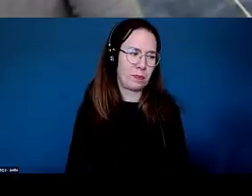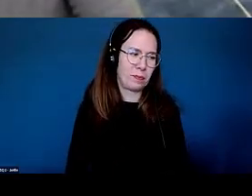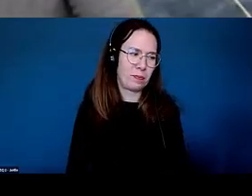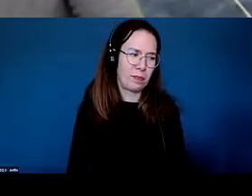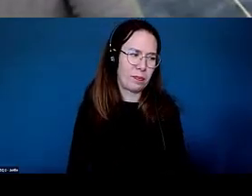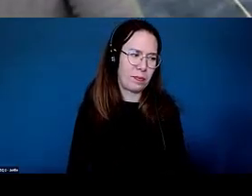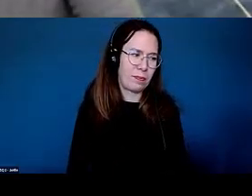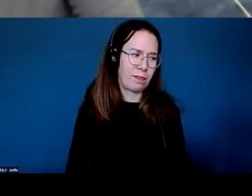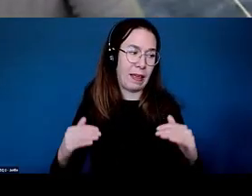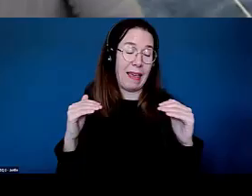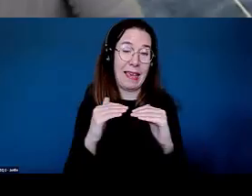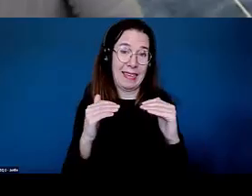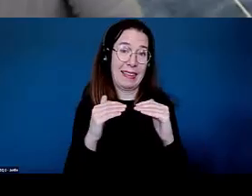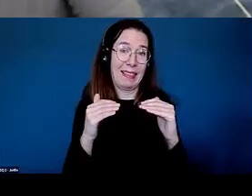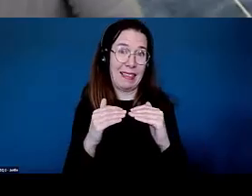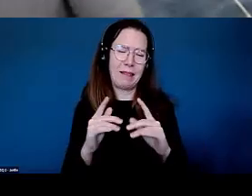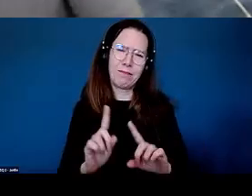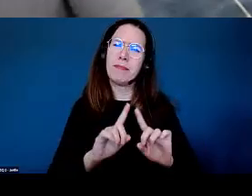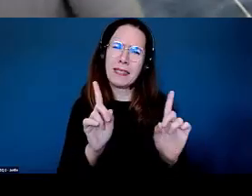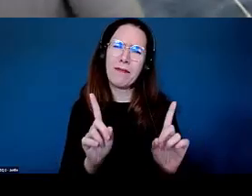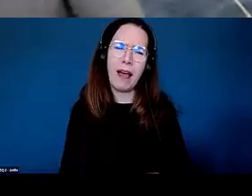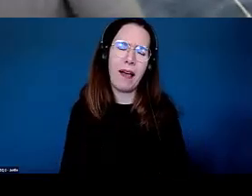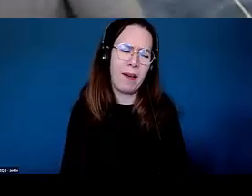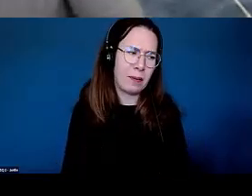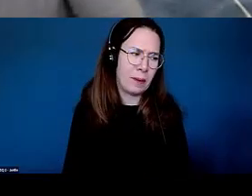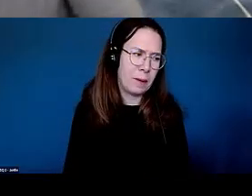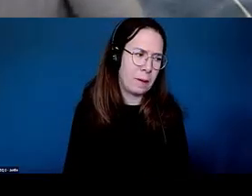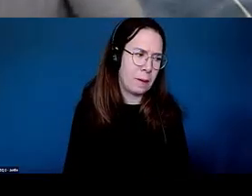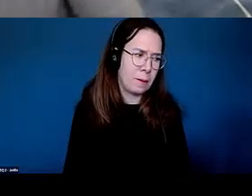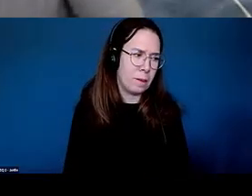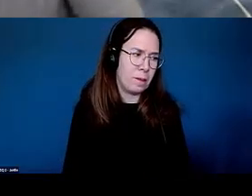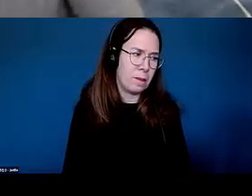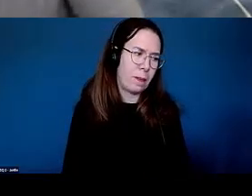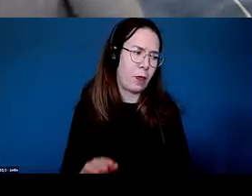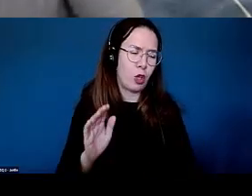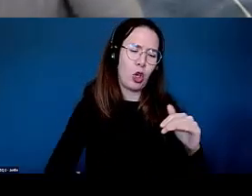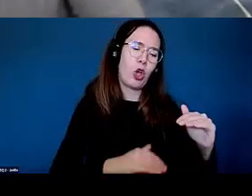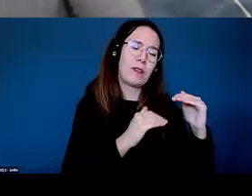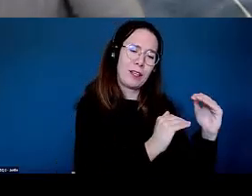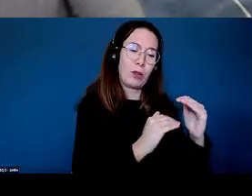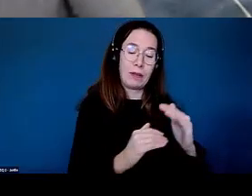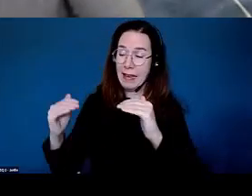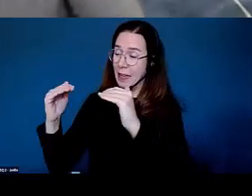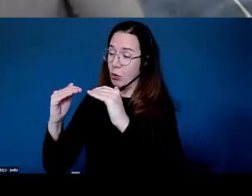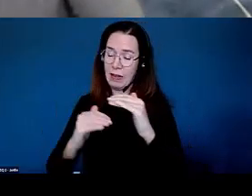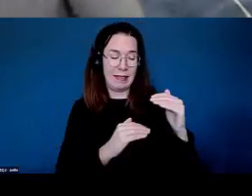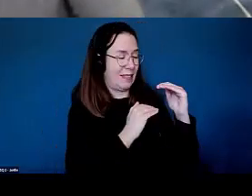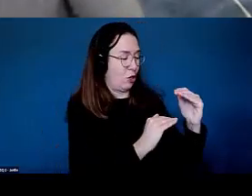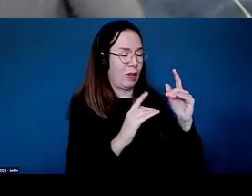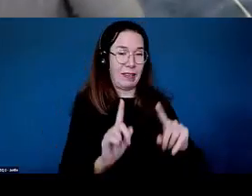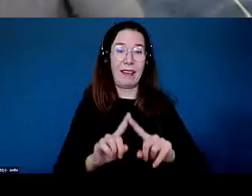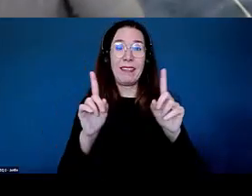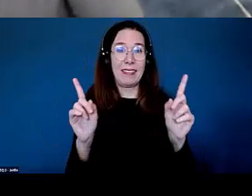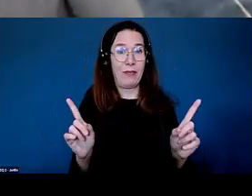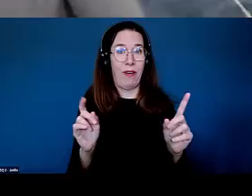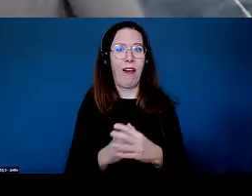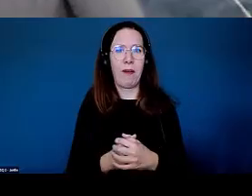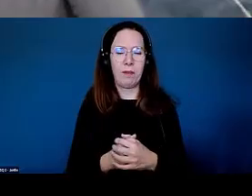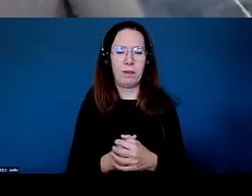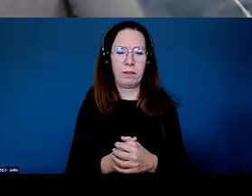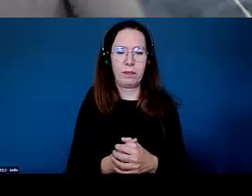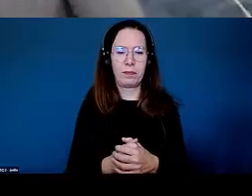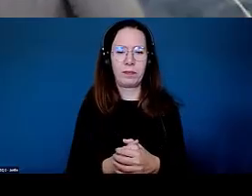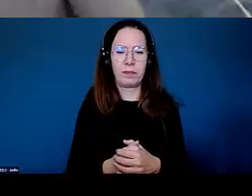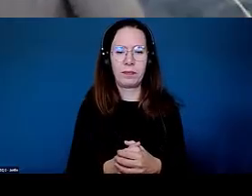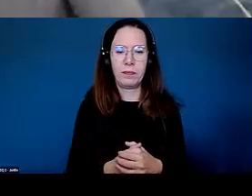Personnellement, l'équité, je trouve que c'est différent que la sécurité. L'équité sont différentes.